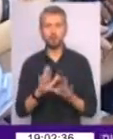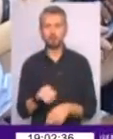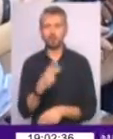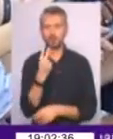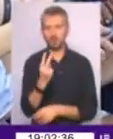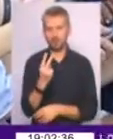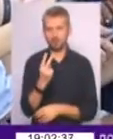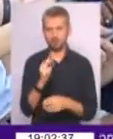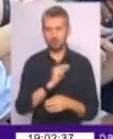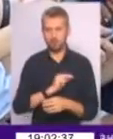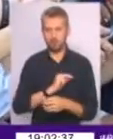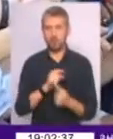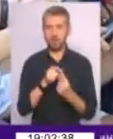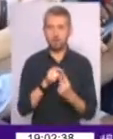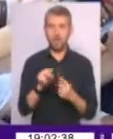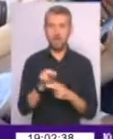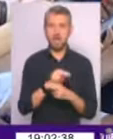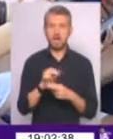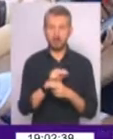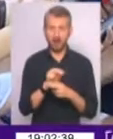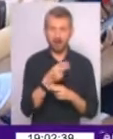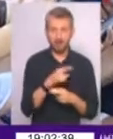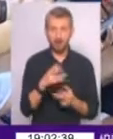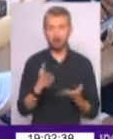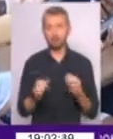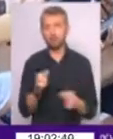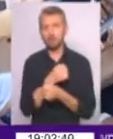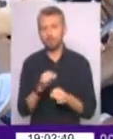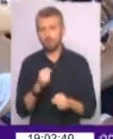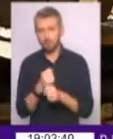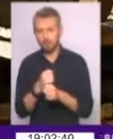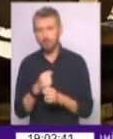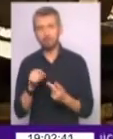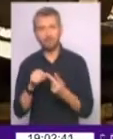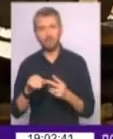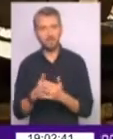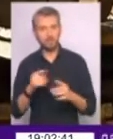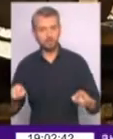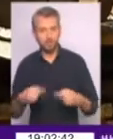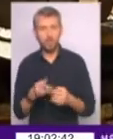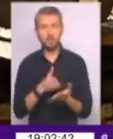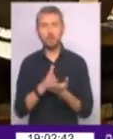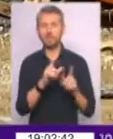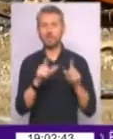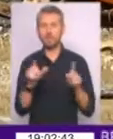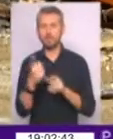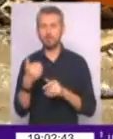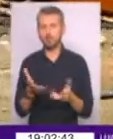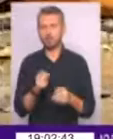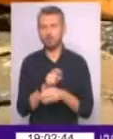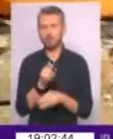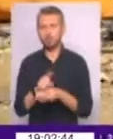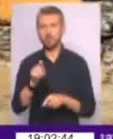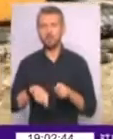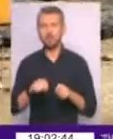види робіт. Це реставрація або, якщо неможливо зробити реставрацію, відтворення. Профільні департаменти вже отримали доручення